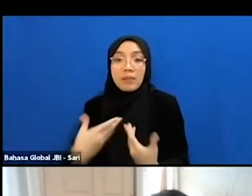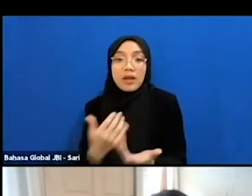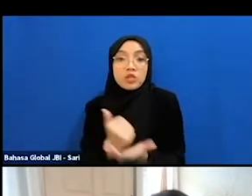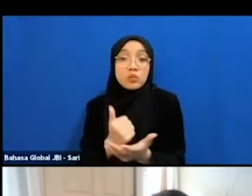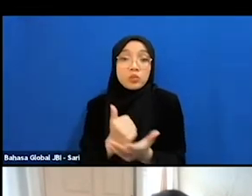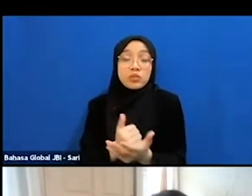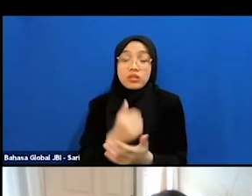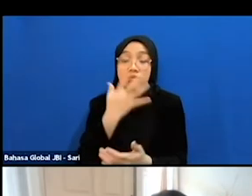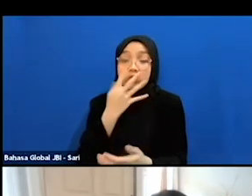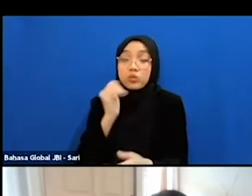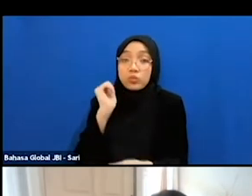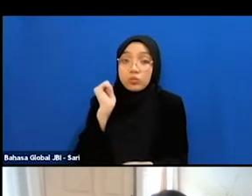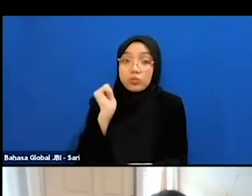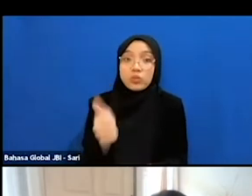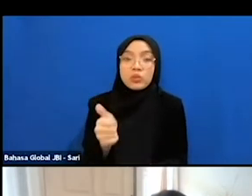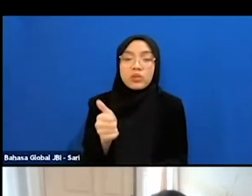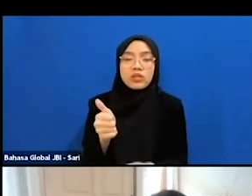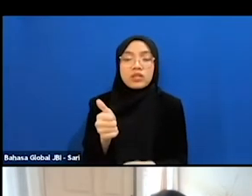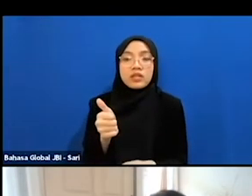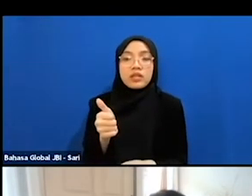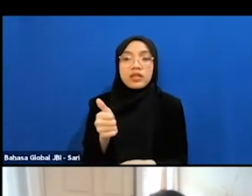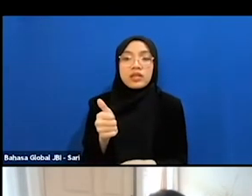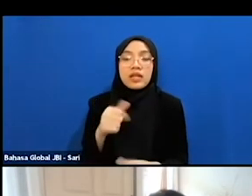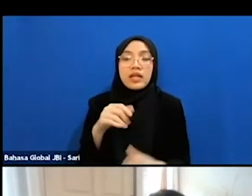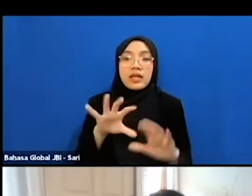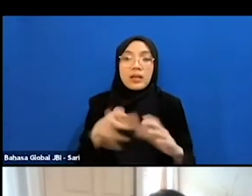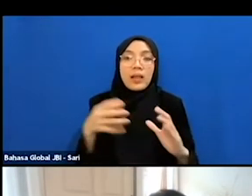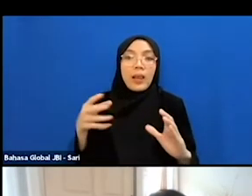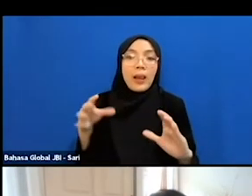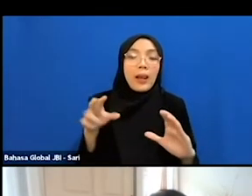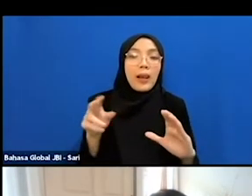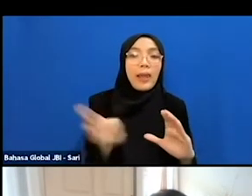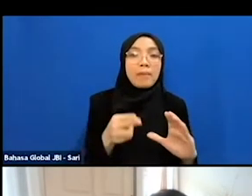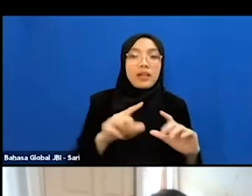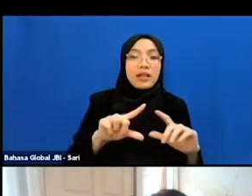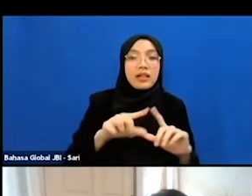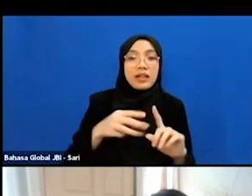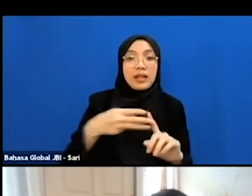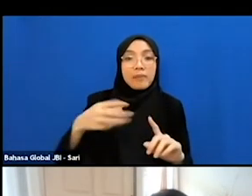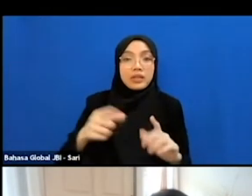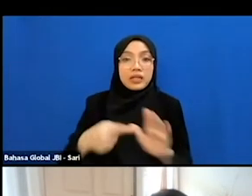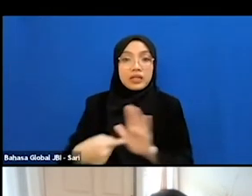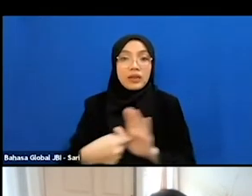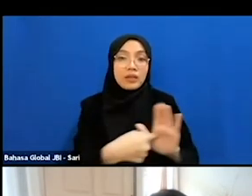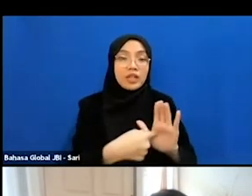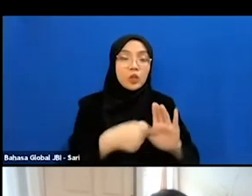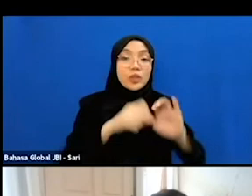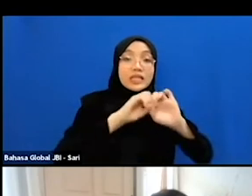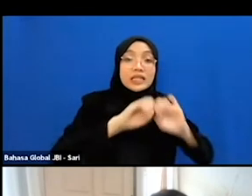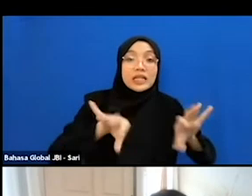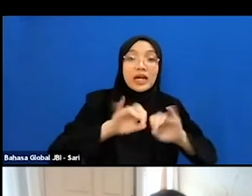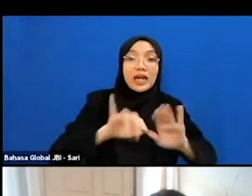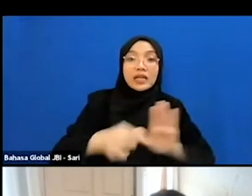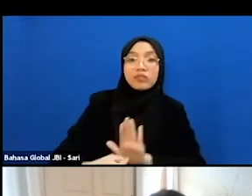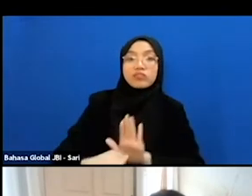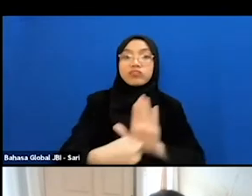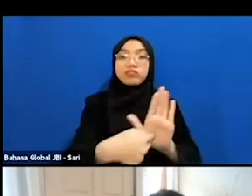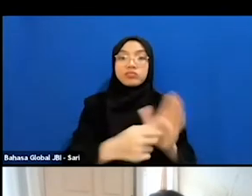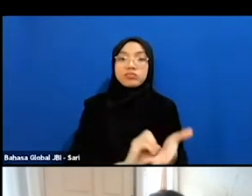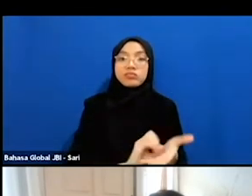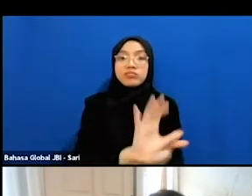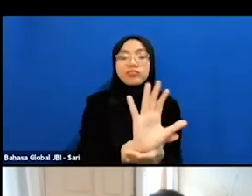betul Apakah betul label yang disajikan itu iklan yang ditayangkan itu